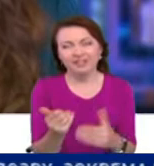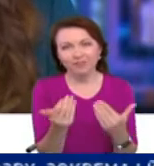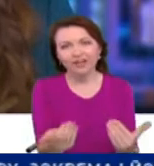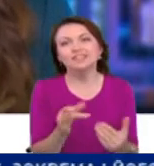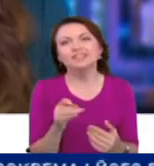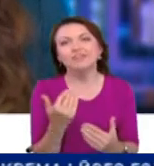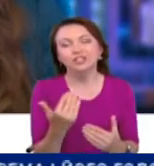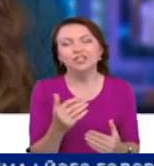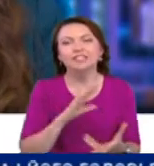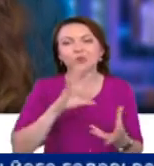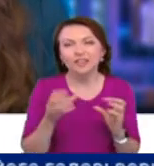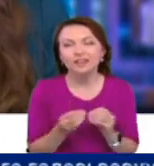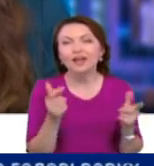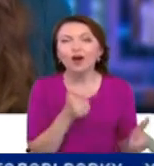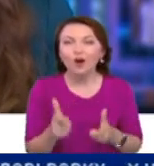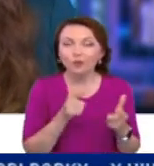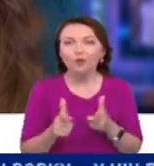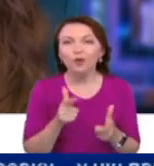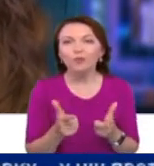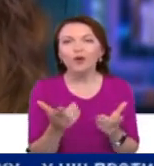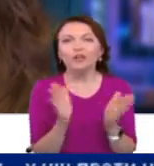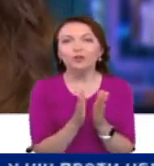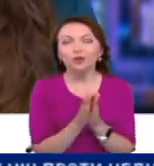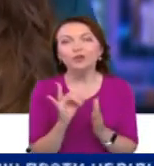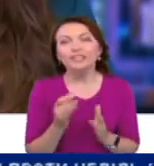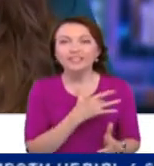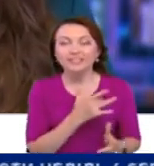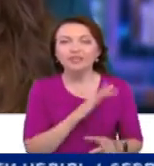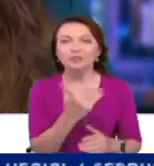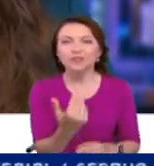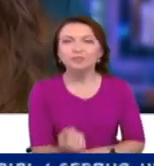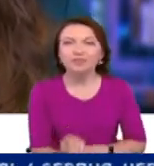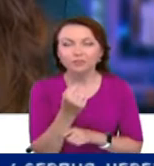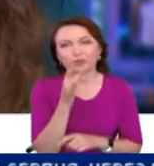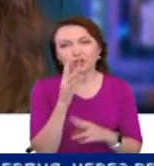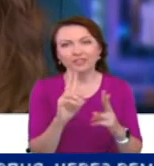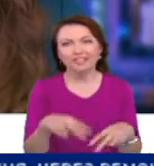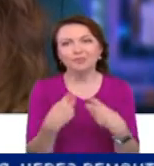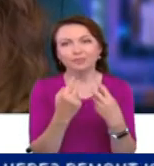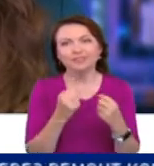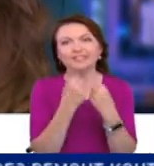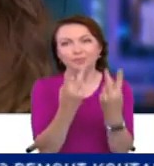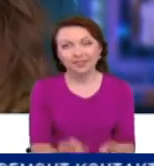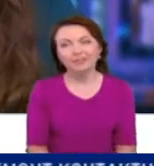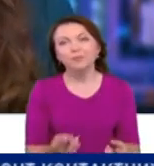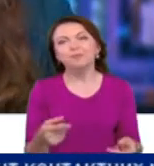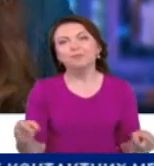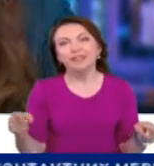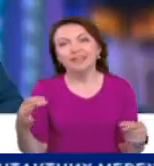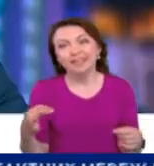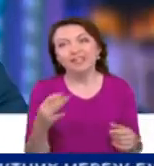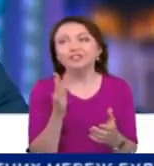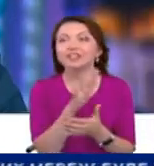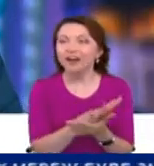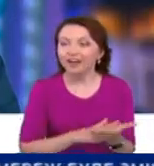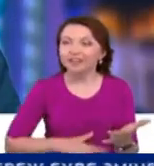за ваш результат. Готуємо долоні і наші серця, щоб вас підтримувати під час стрибків. Дуже дякуємо. Так, і що далі